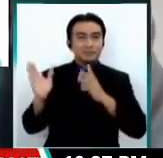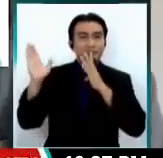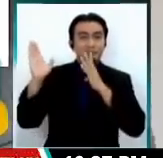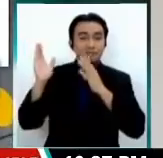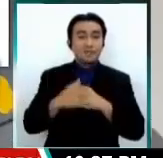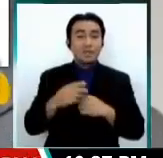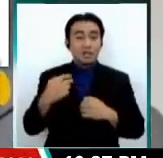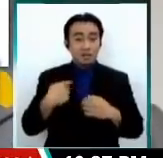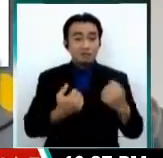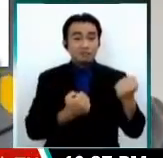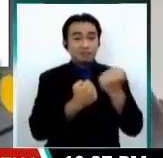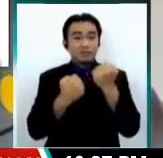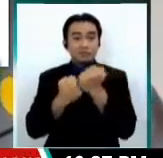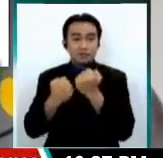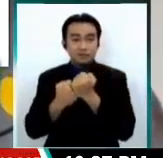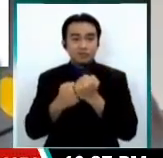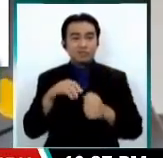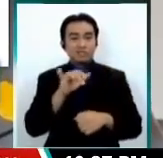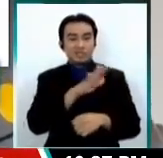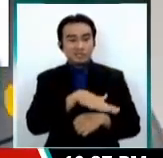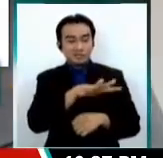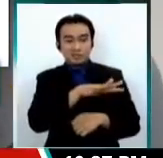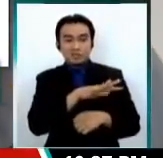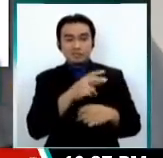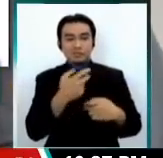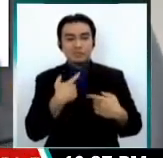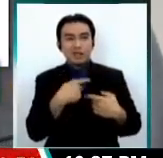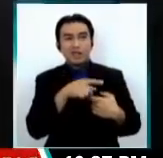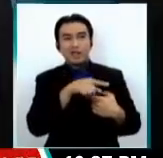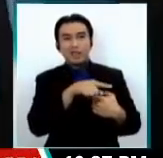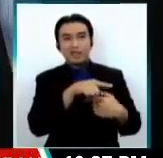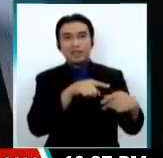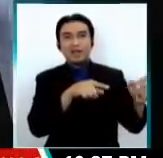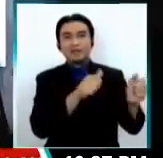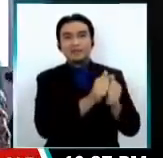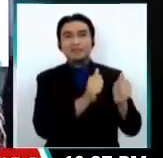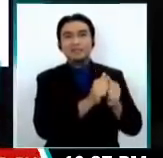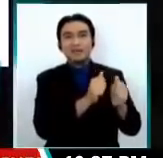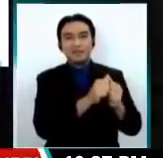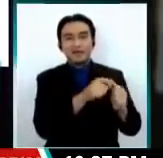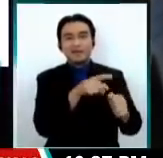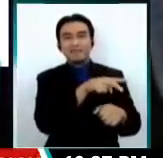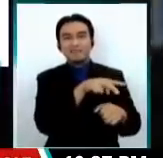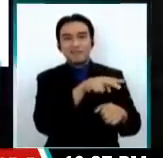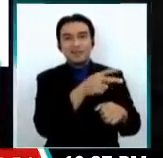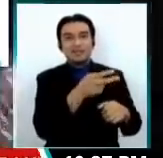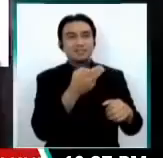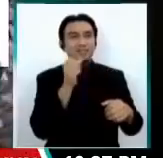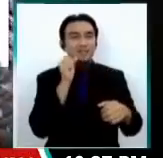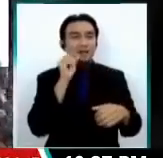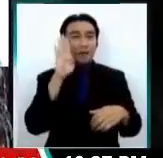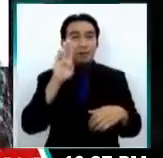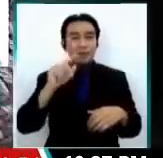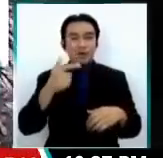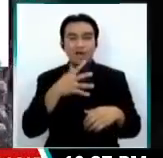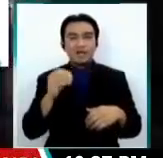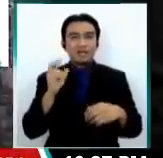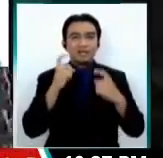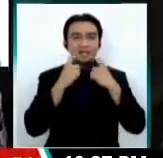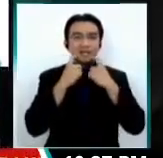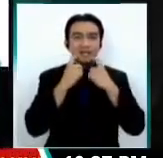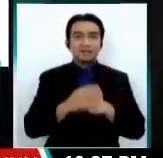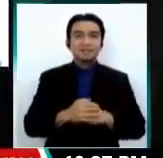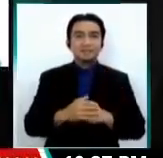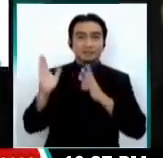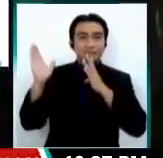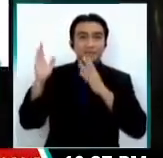niya. At the same time, yung anak niya ang kalaban. Kawawa naman yung matanda. Papasalamat ako sa mga supporters ko